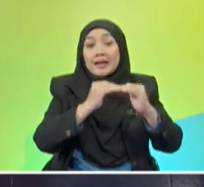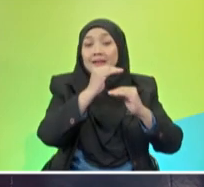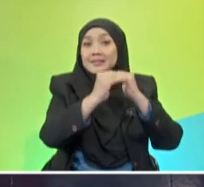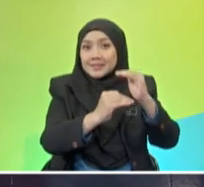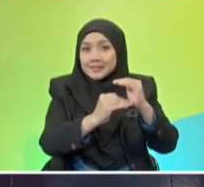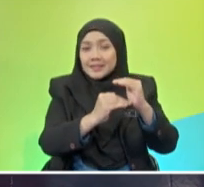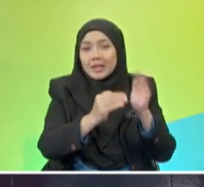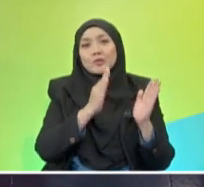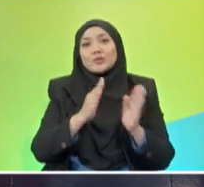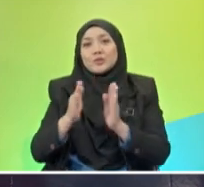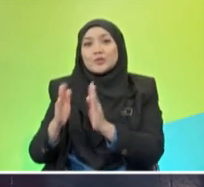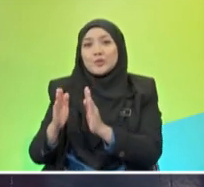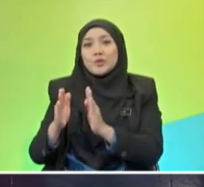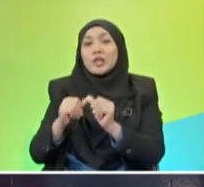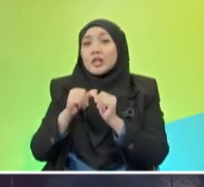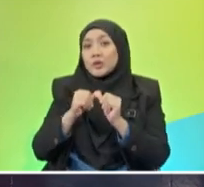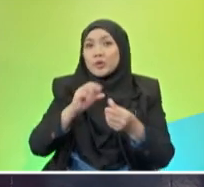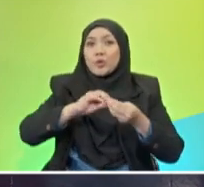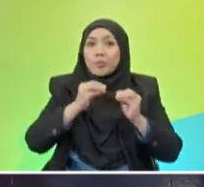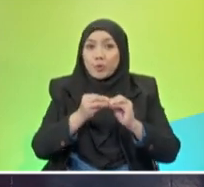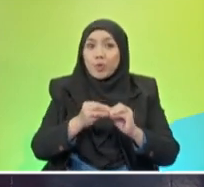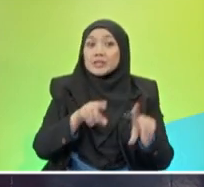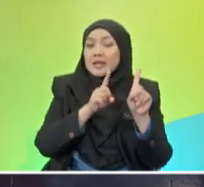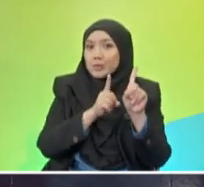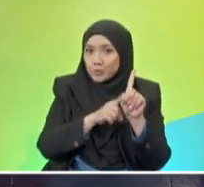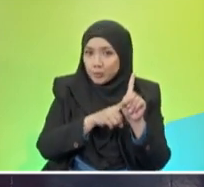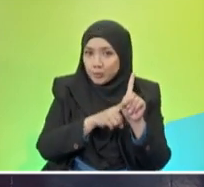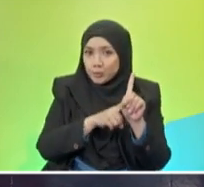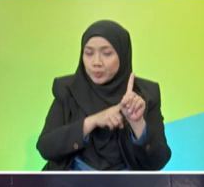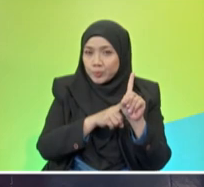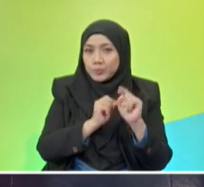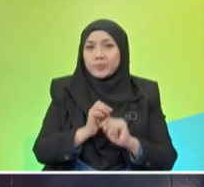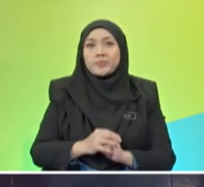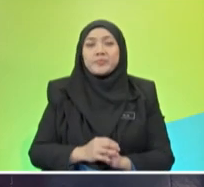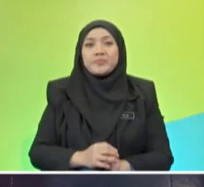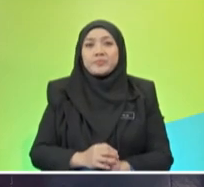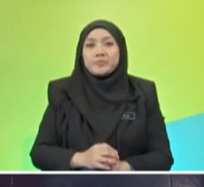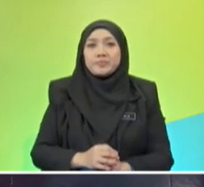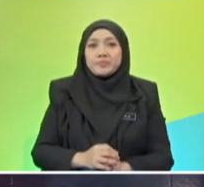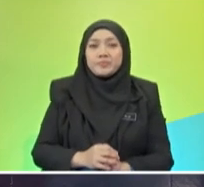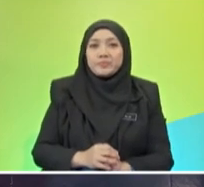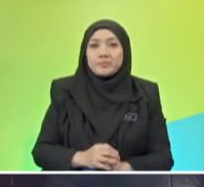susun bersama-sama. Yang ni, 1. Betul. 1.